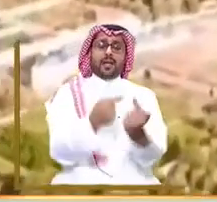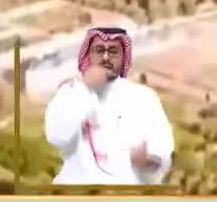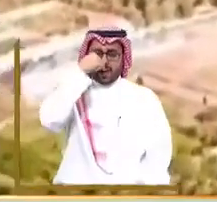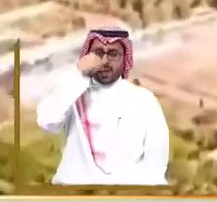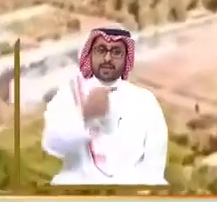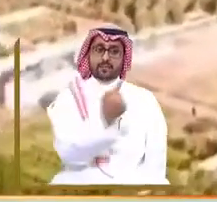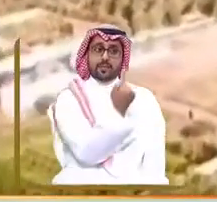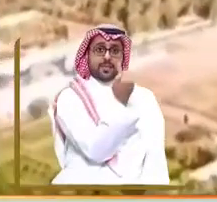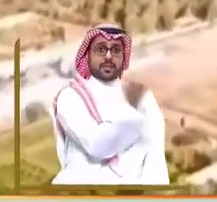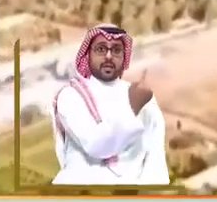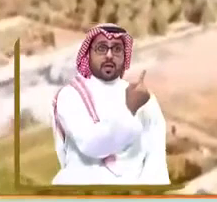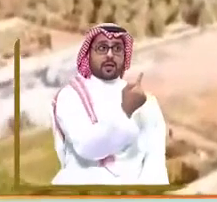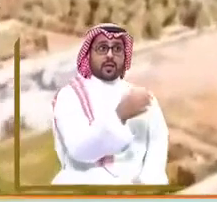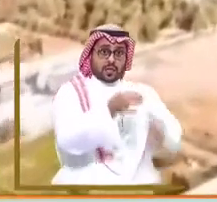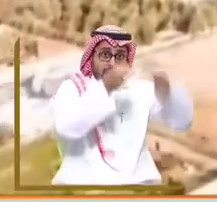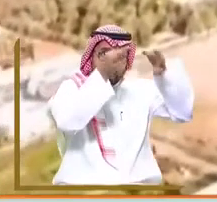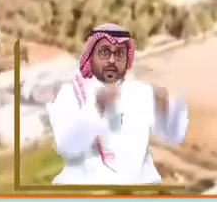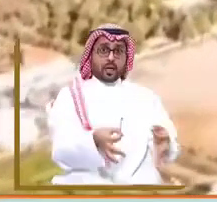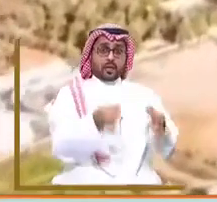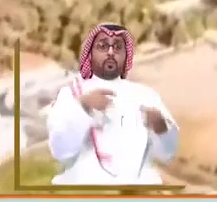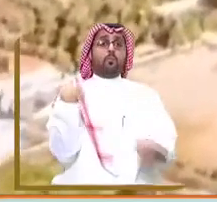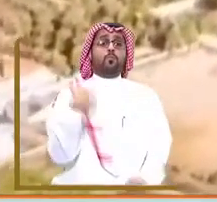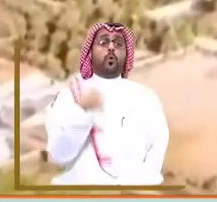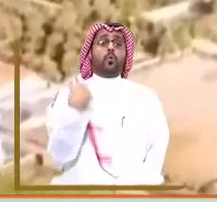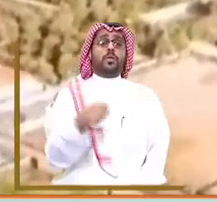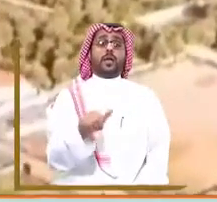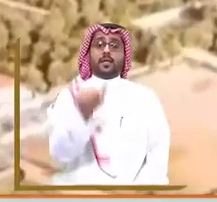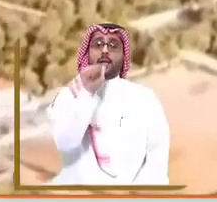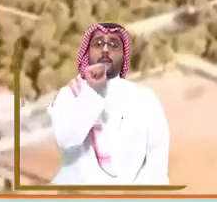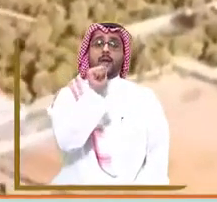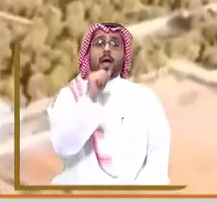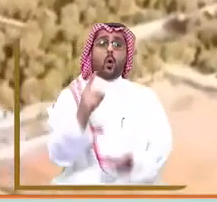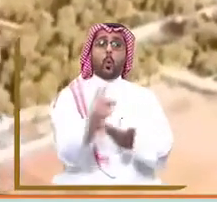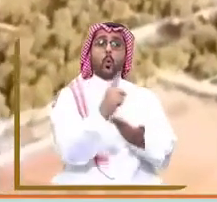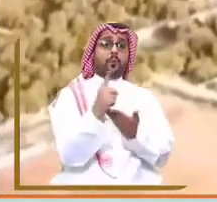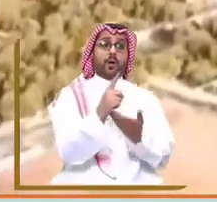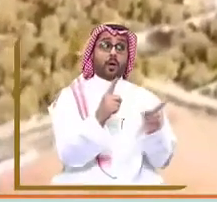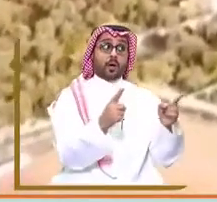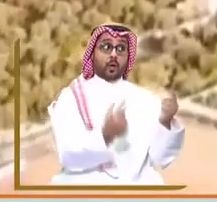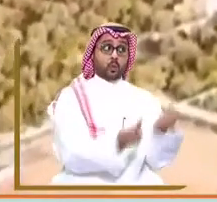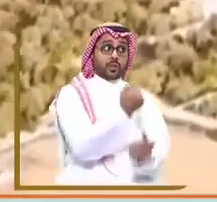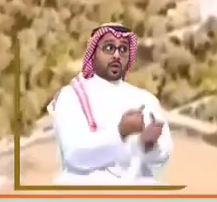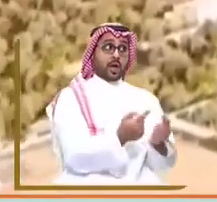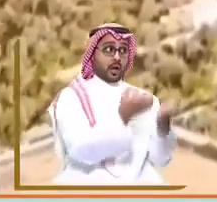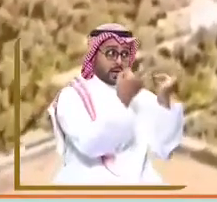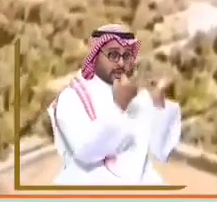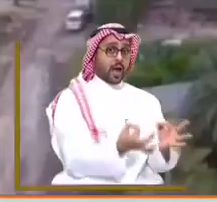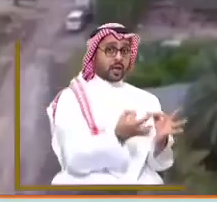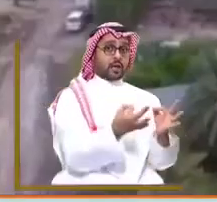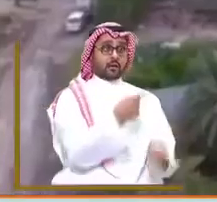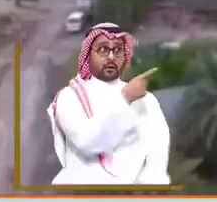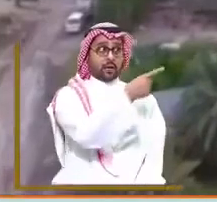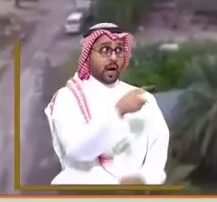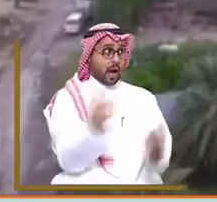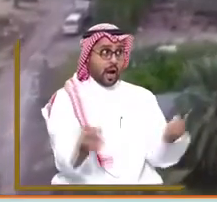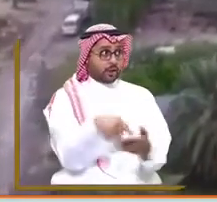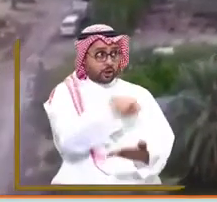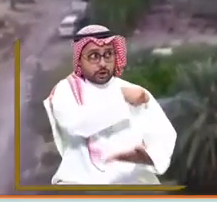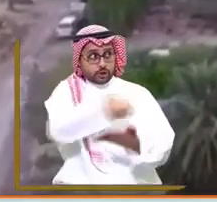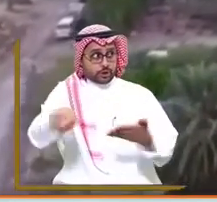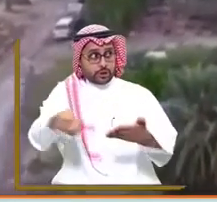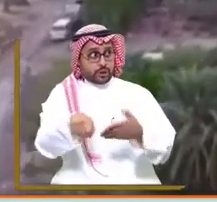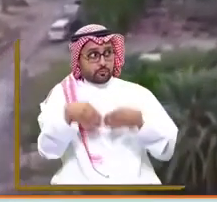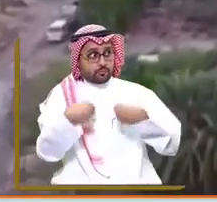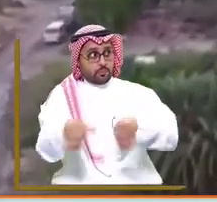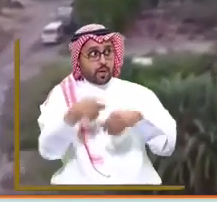وكيل الوزارة للأراضي والمساحة المهندس صالح الحيدان بالشركات والمكاتب العقارية والأفراد بضرورة الامتناع عن